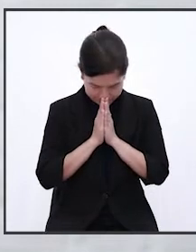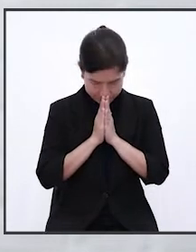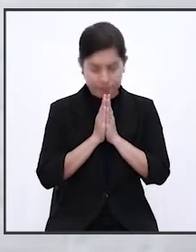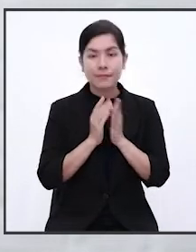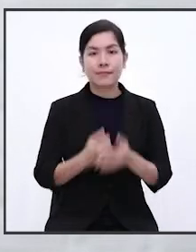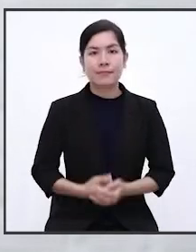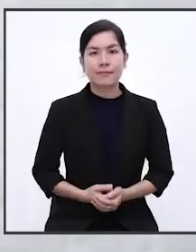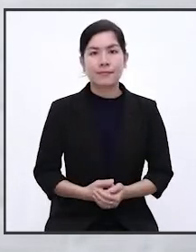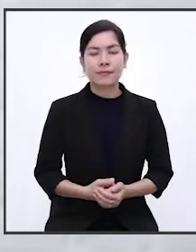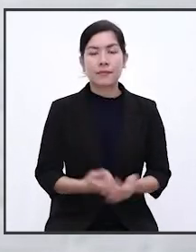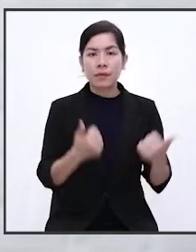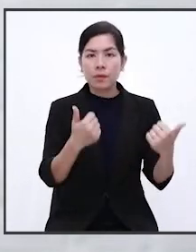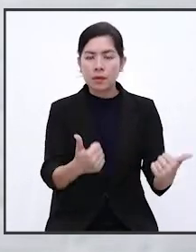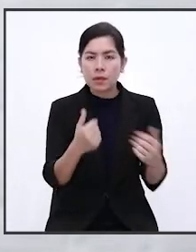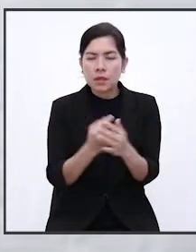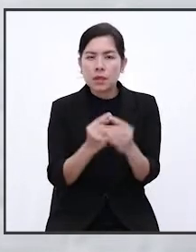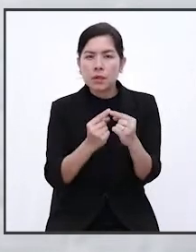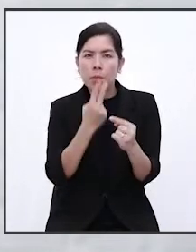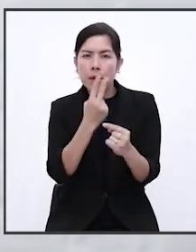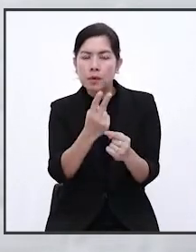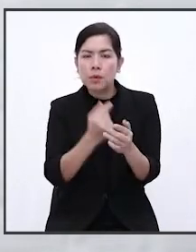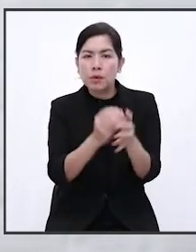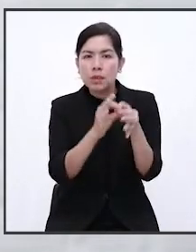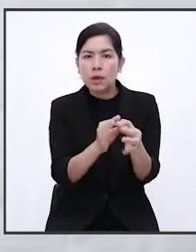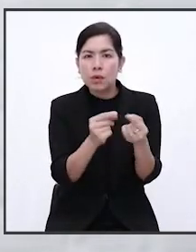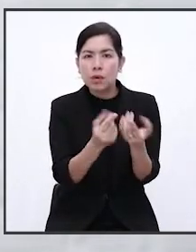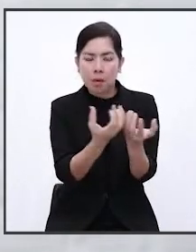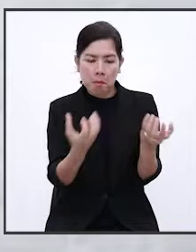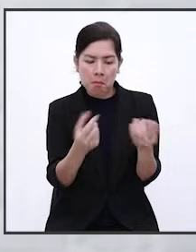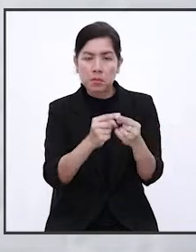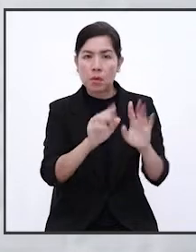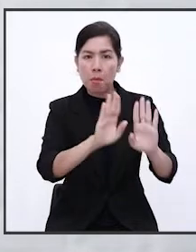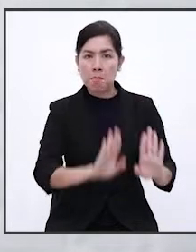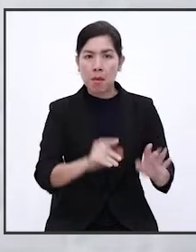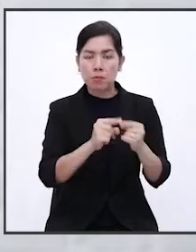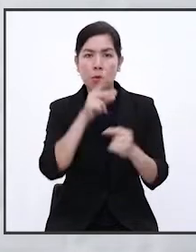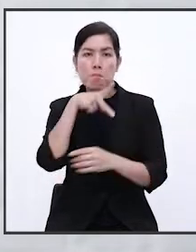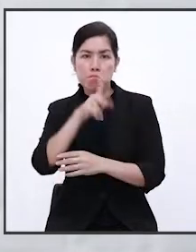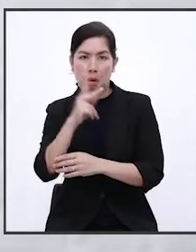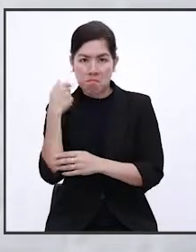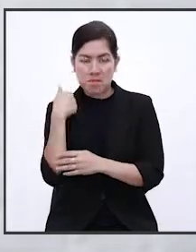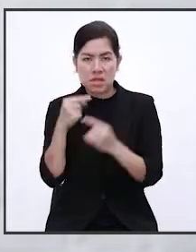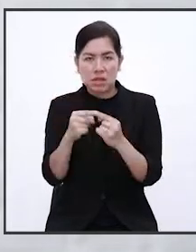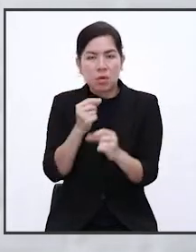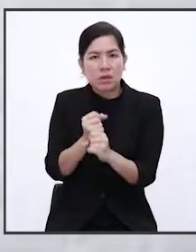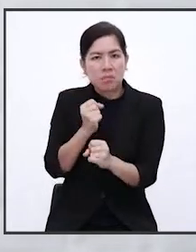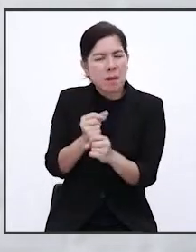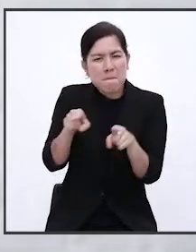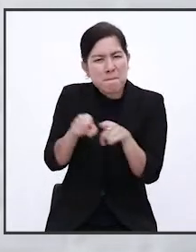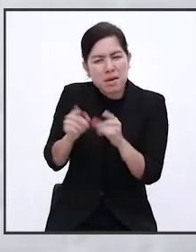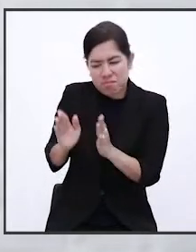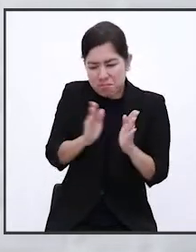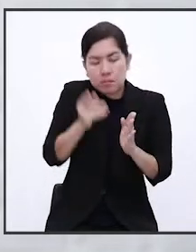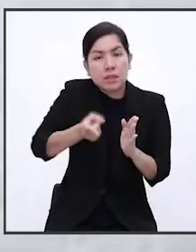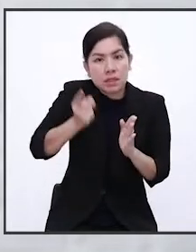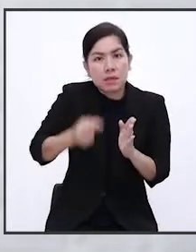สวัสดีค่ะวันนี้แอนจะพาคุณผู้ชมมารู้จักกับนวัตกรรมอวัยวะเทียมจากซิลิโคนเสมือนจริงค่ะที่จะมาช่วยเติมเต็มนะ